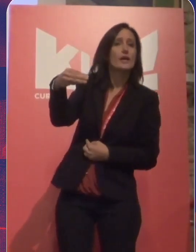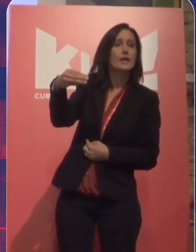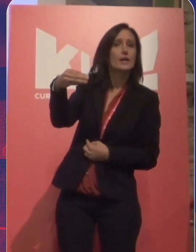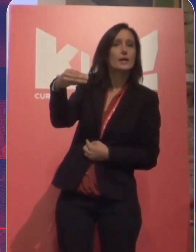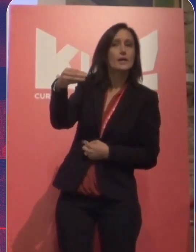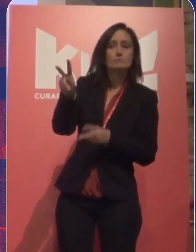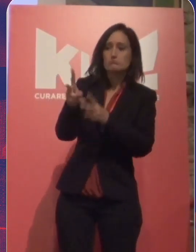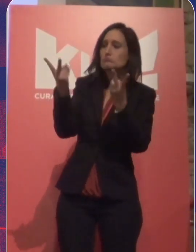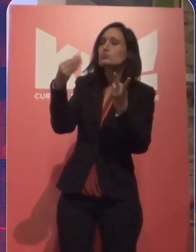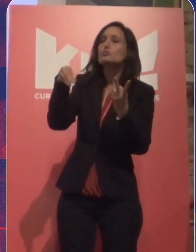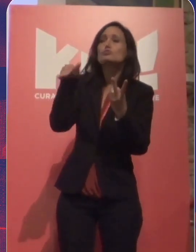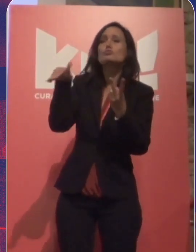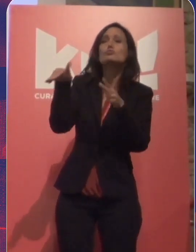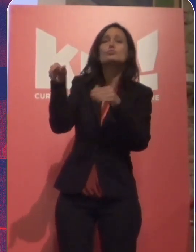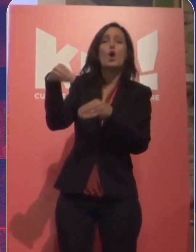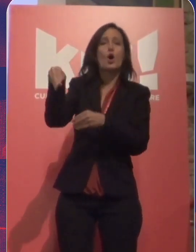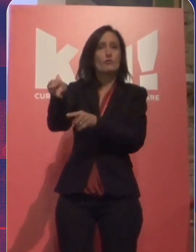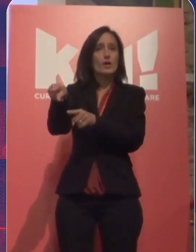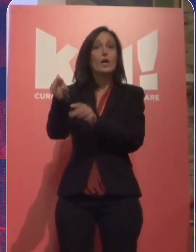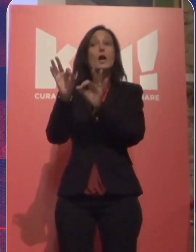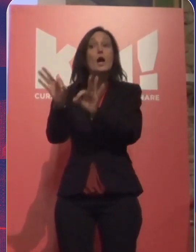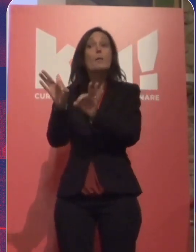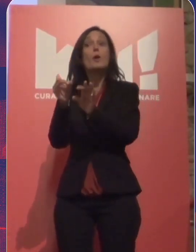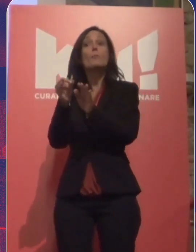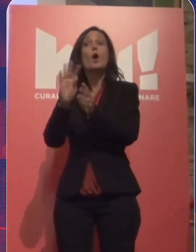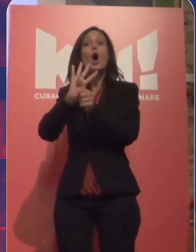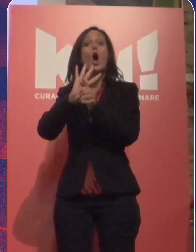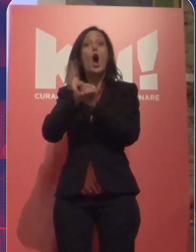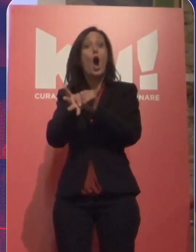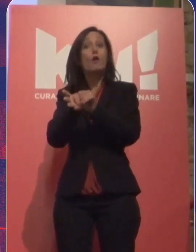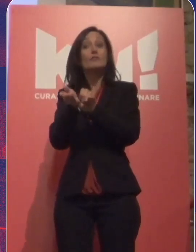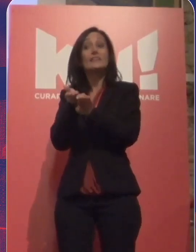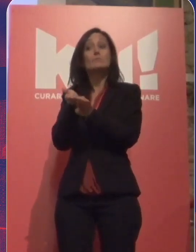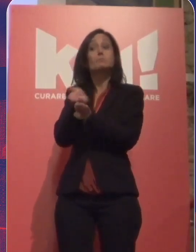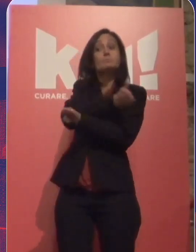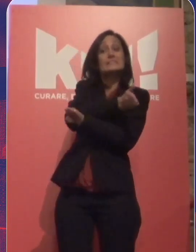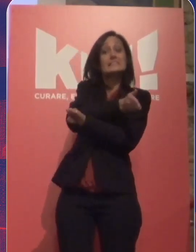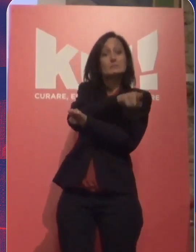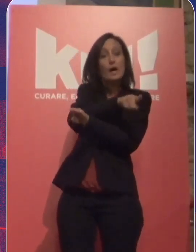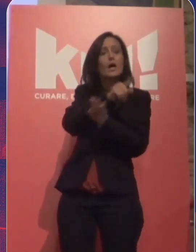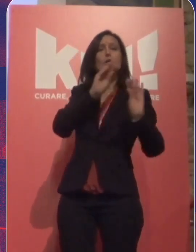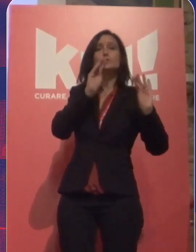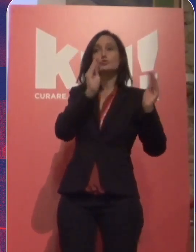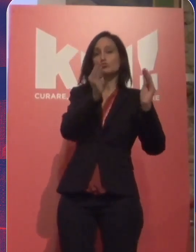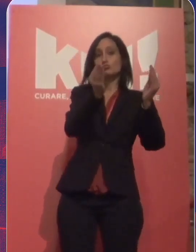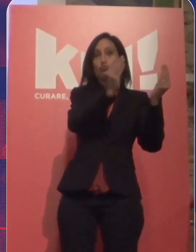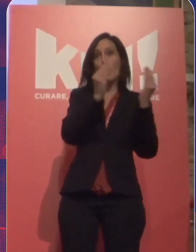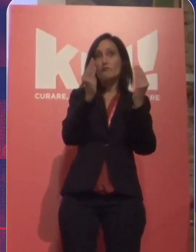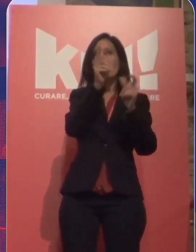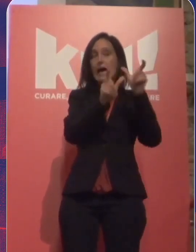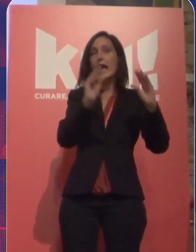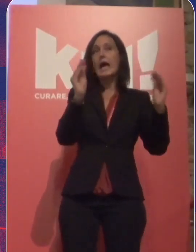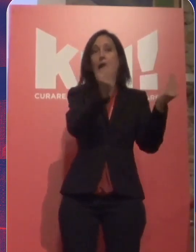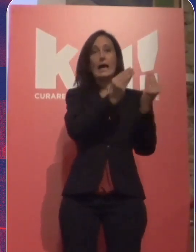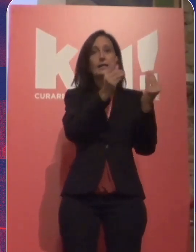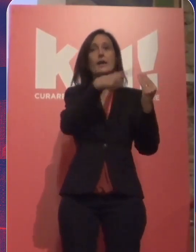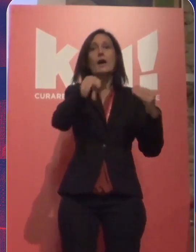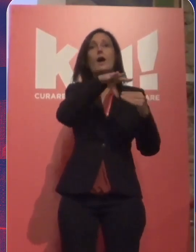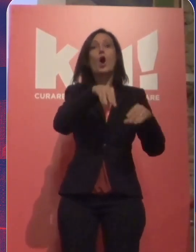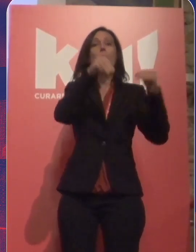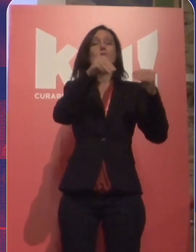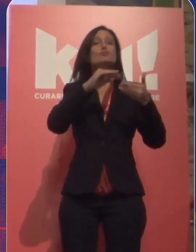generazioni cioè l'esperienza della psichiatria direbbe delle fobie sociali